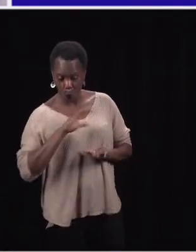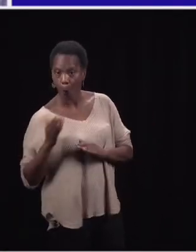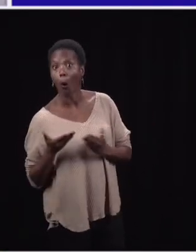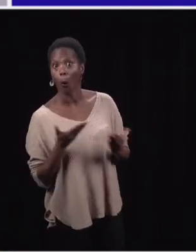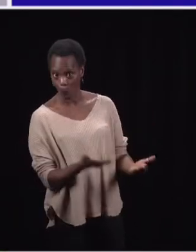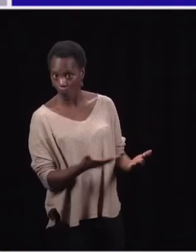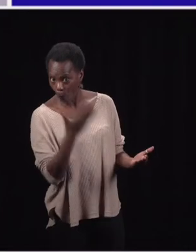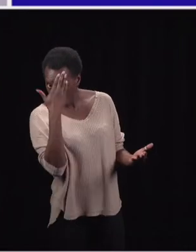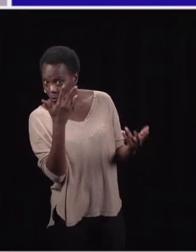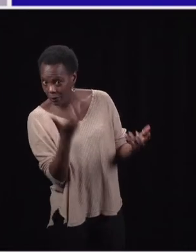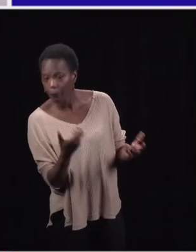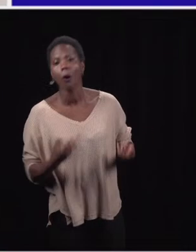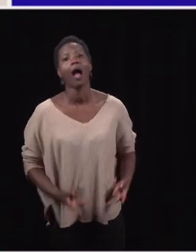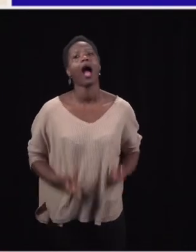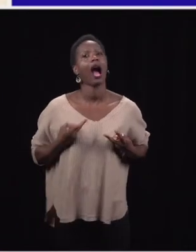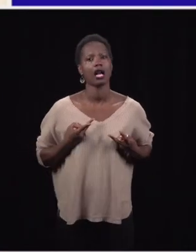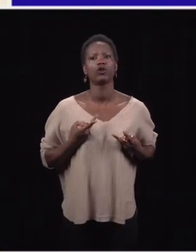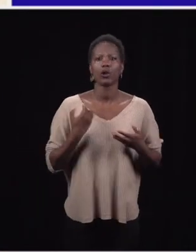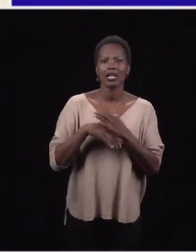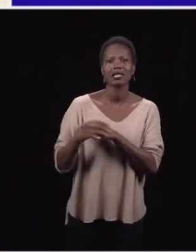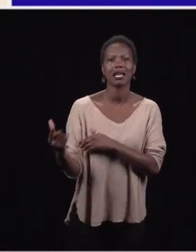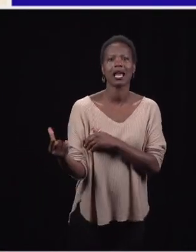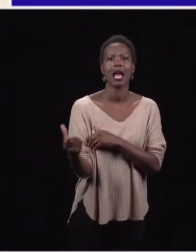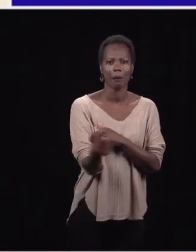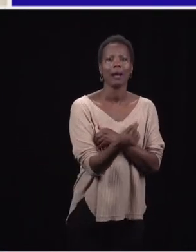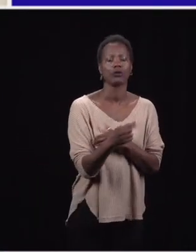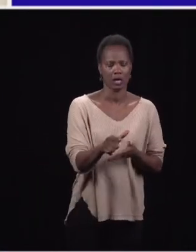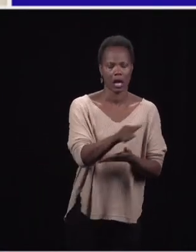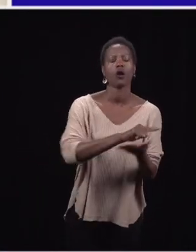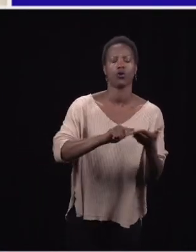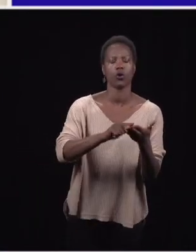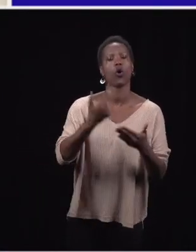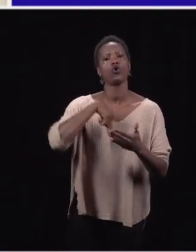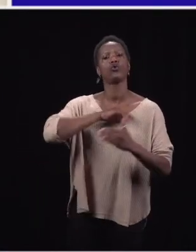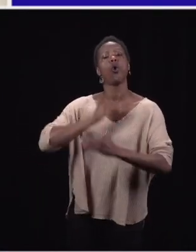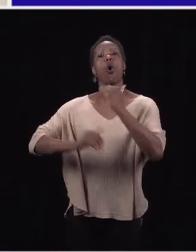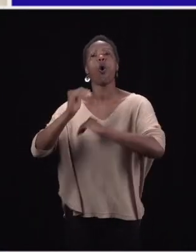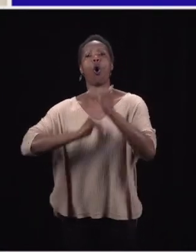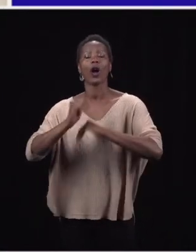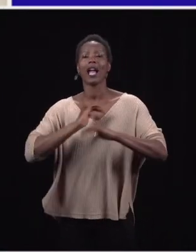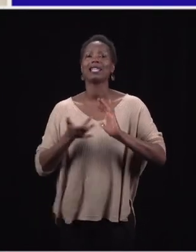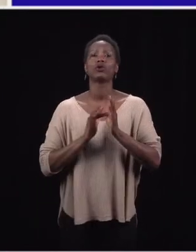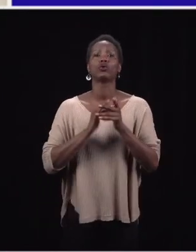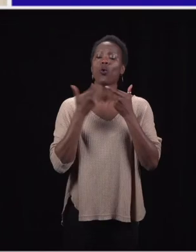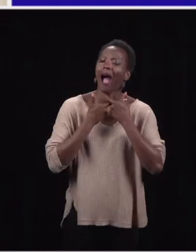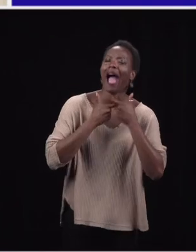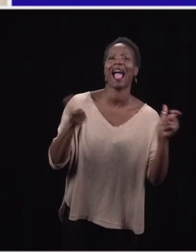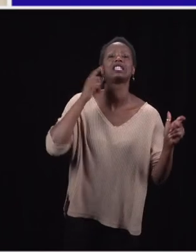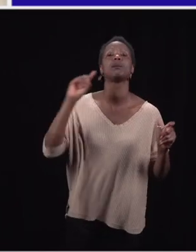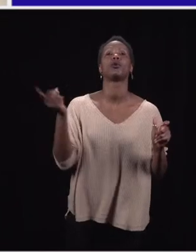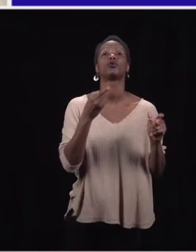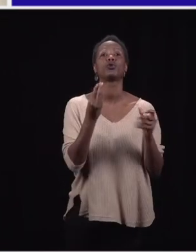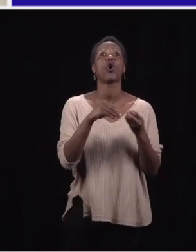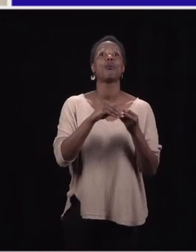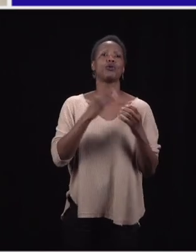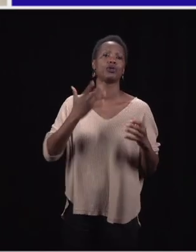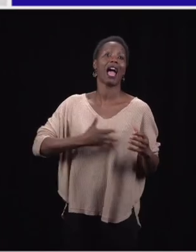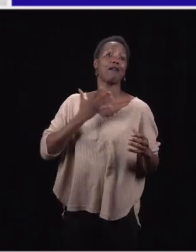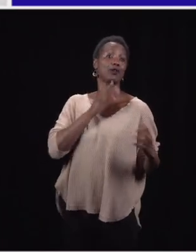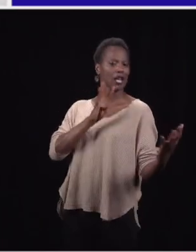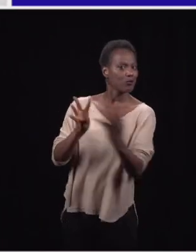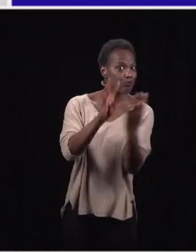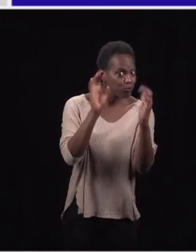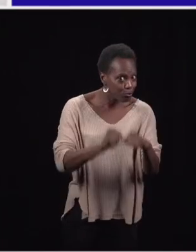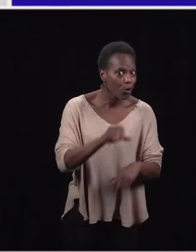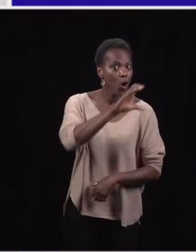souhaitent de suivre certains des ateliers chez les partenaires locaux on met tout en place pour que ce soit accessible pour tout le monde et puis en plus c'est l'occasion de se rencontrer en tout